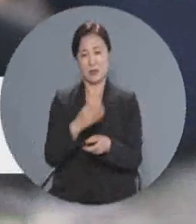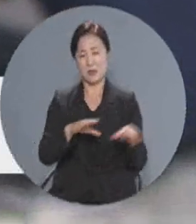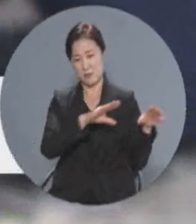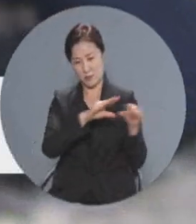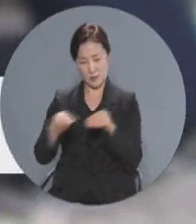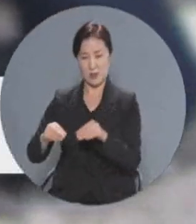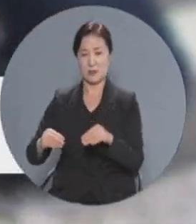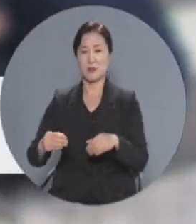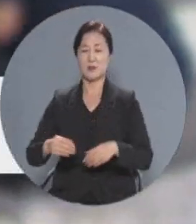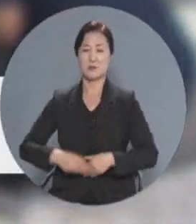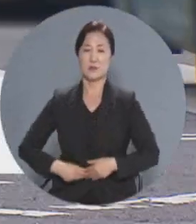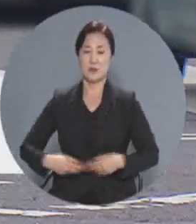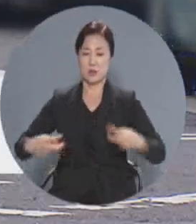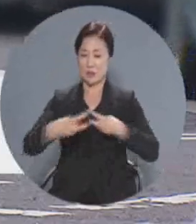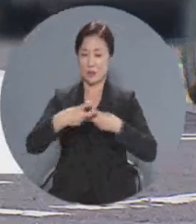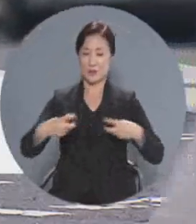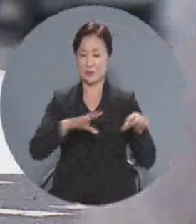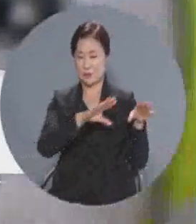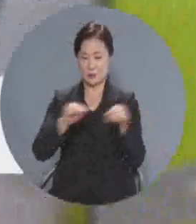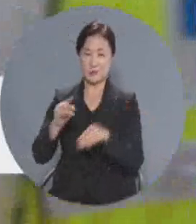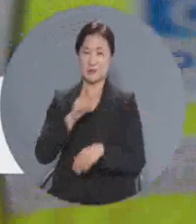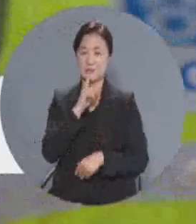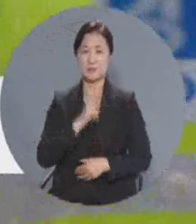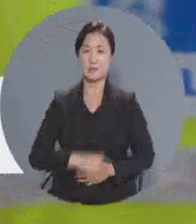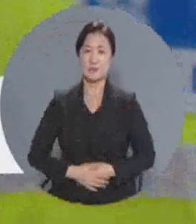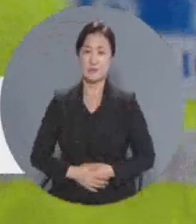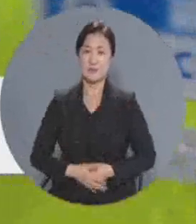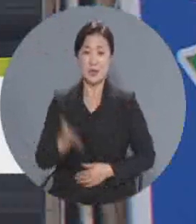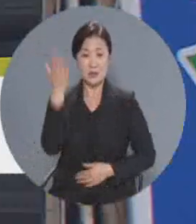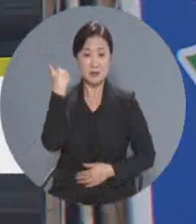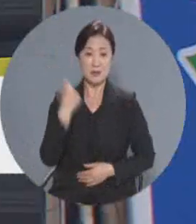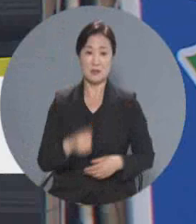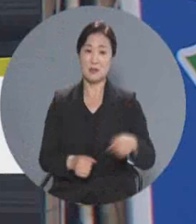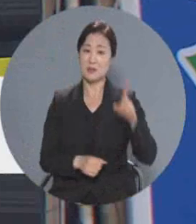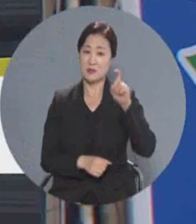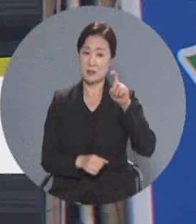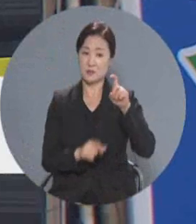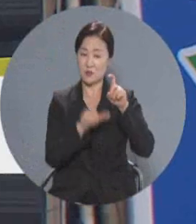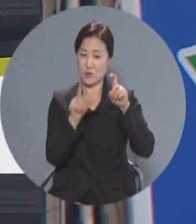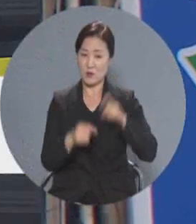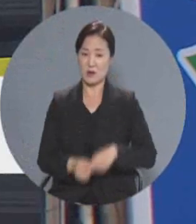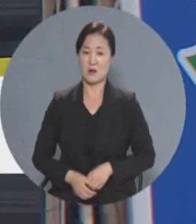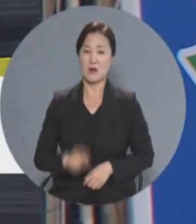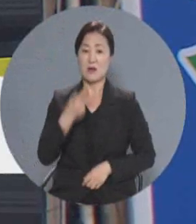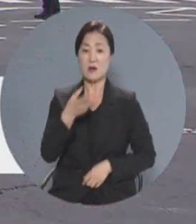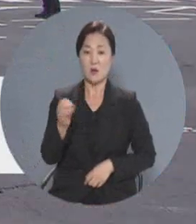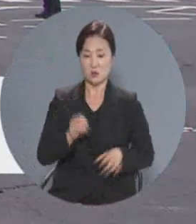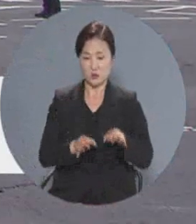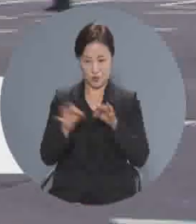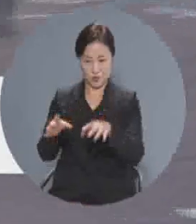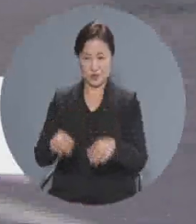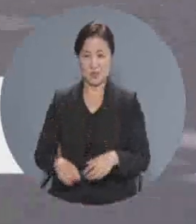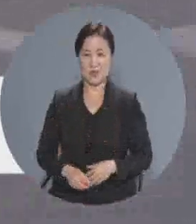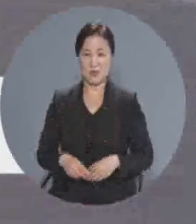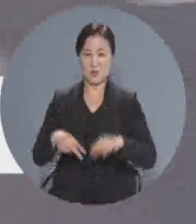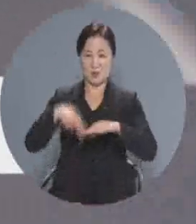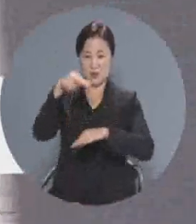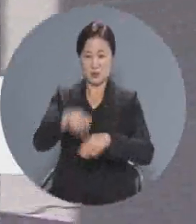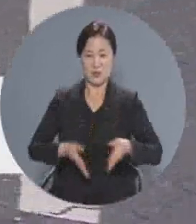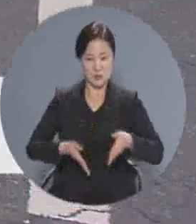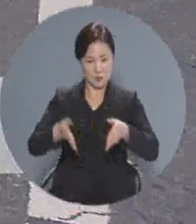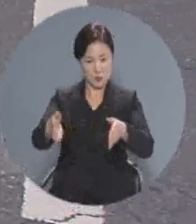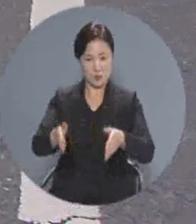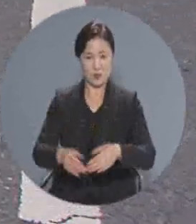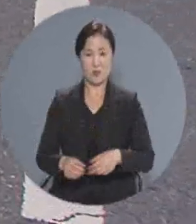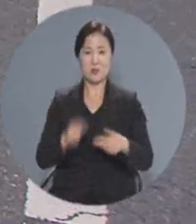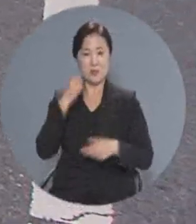안전대책을 보완하기로 했습니다. 또 지난해 12월 1억 원의 예산을 들여 설치한 횡단보도도 7개월 만에 10m